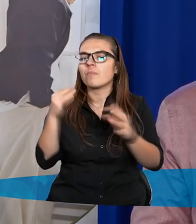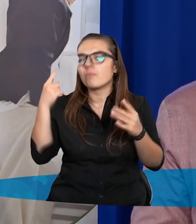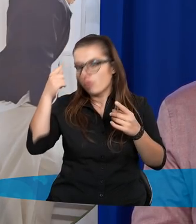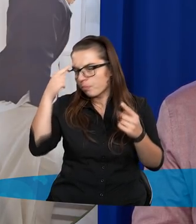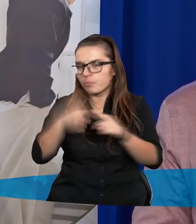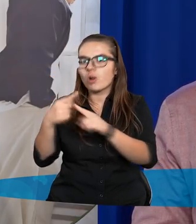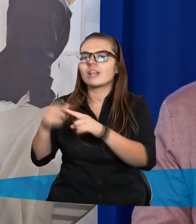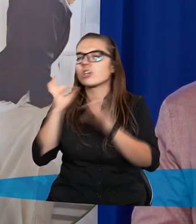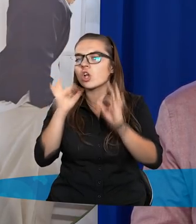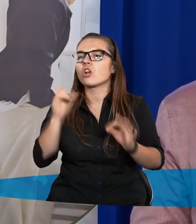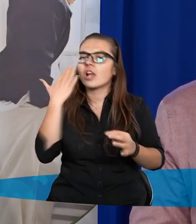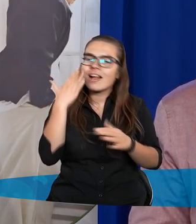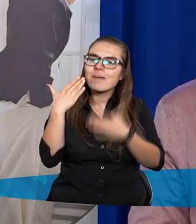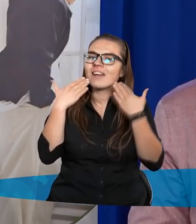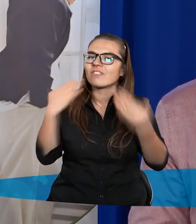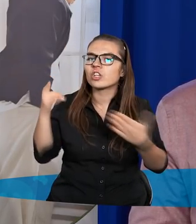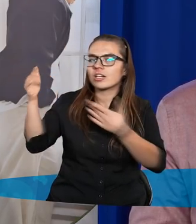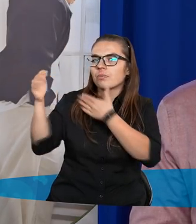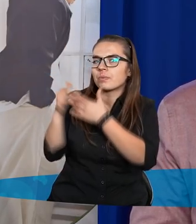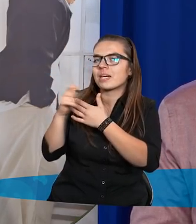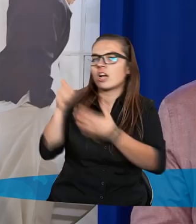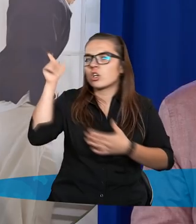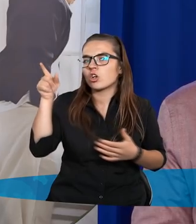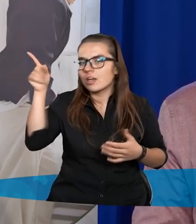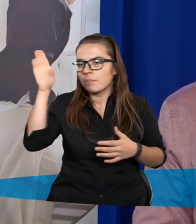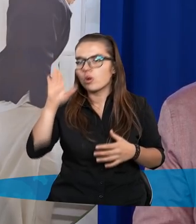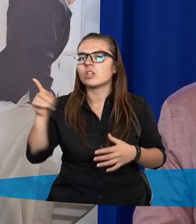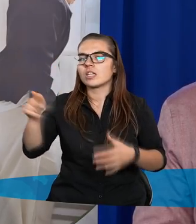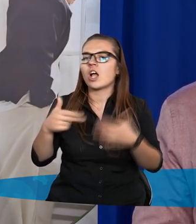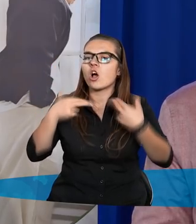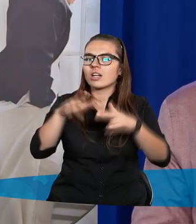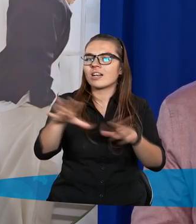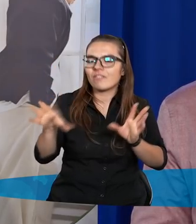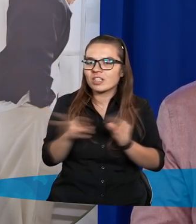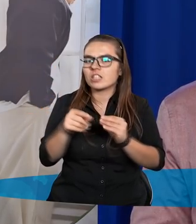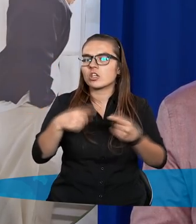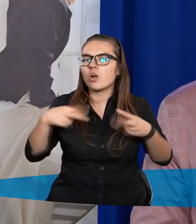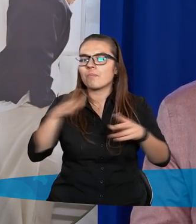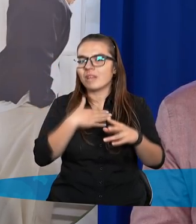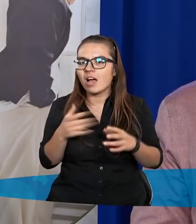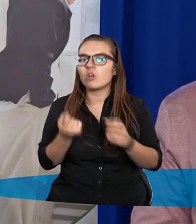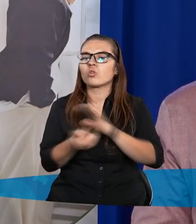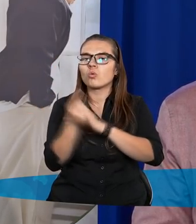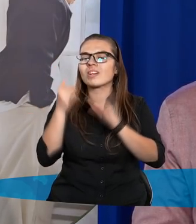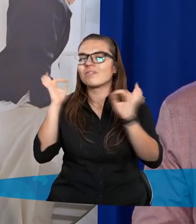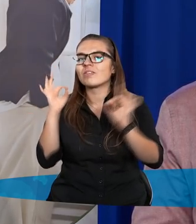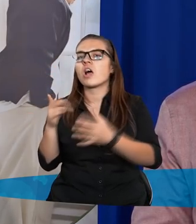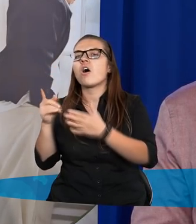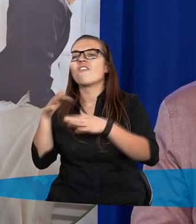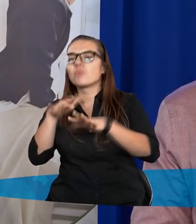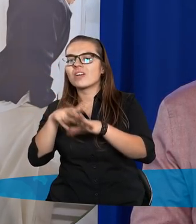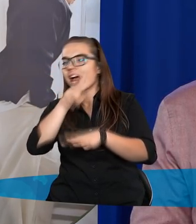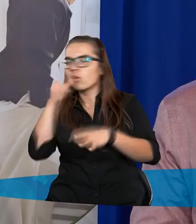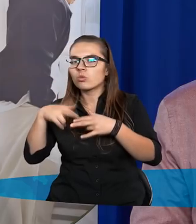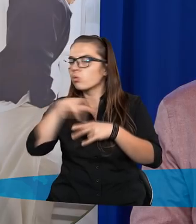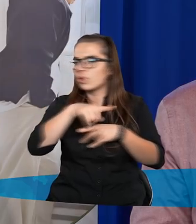poznanie mogli być coraz bardziej Tobie wdzięczni i oddani i daj Boże, by to oddanie mogło mieć też skutek, wpływ na ludzi, którzy jeszcze Ciebie nie